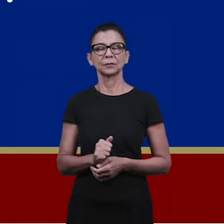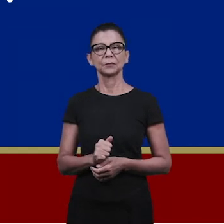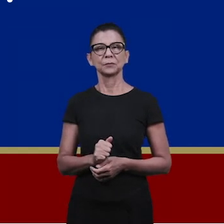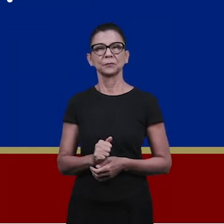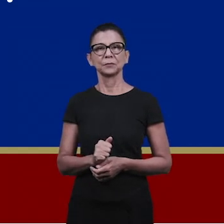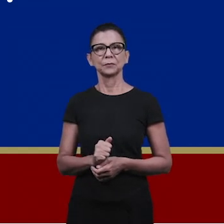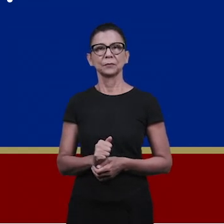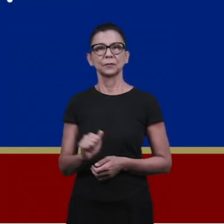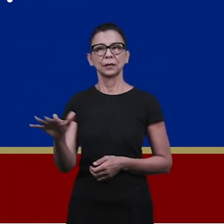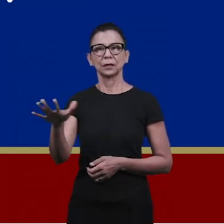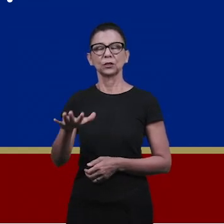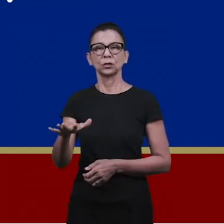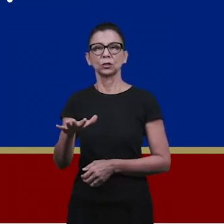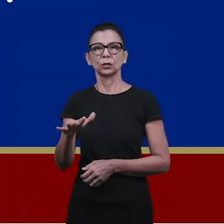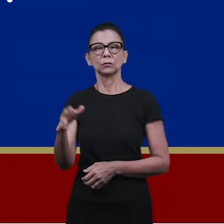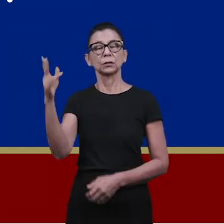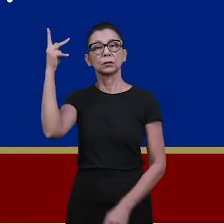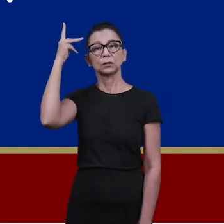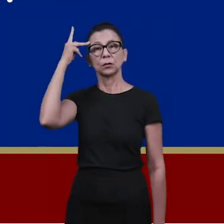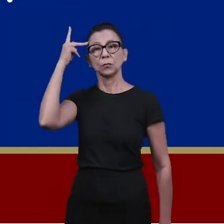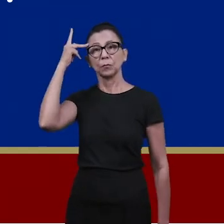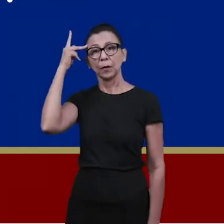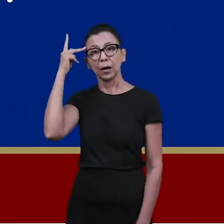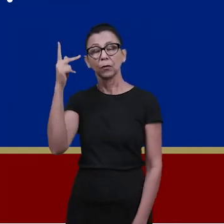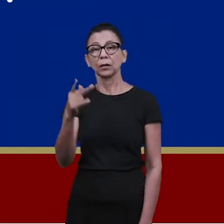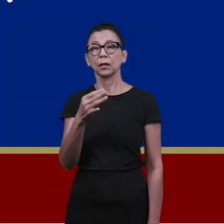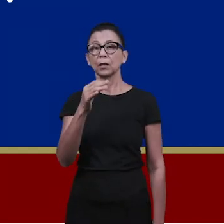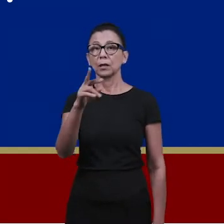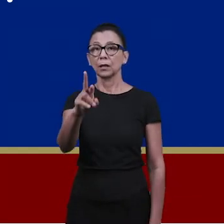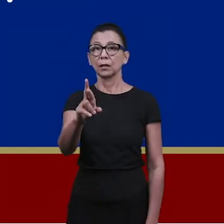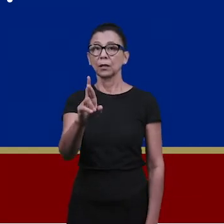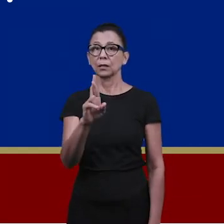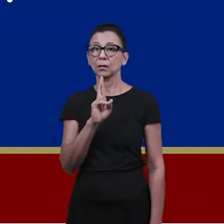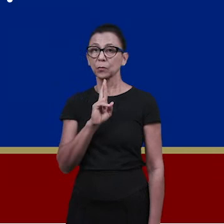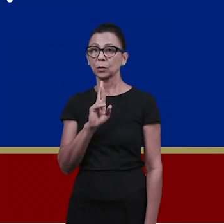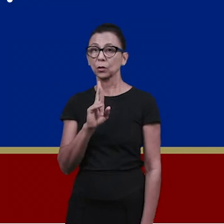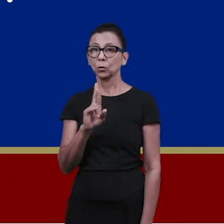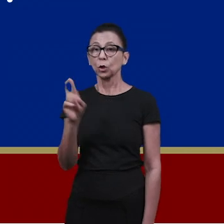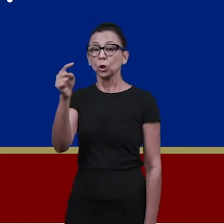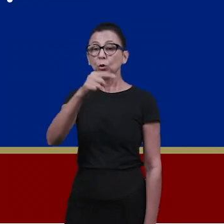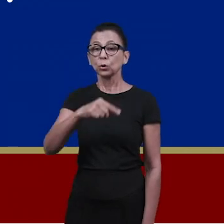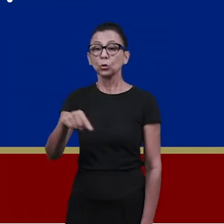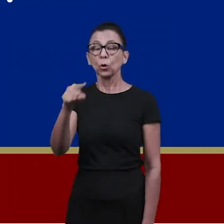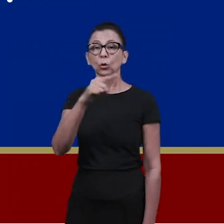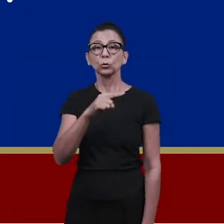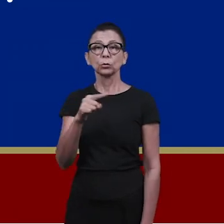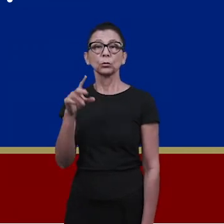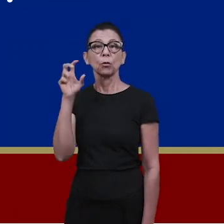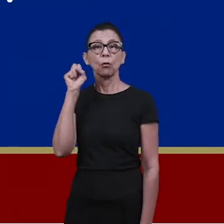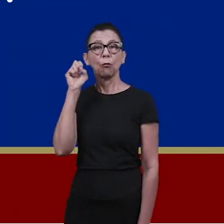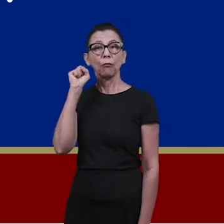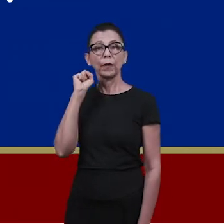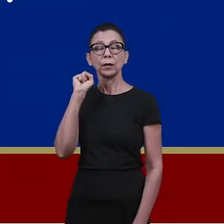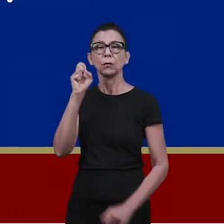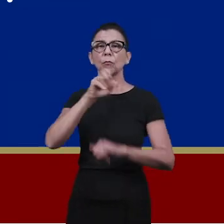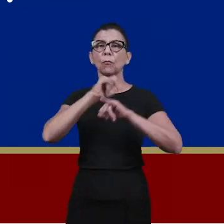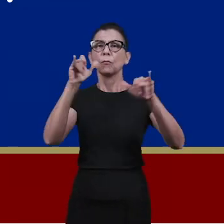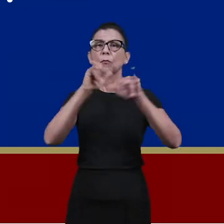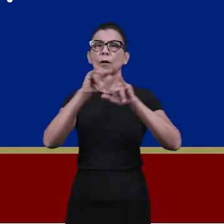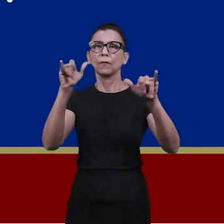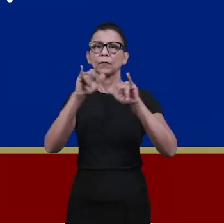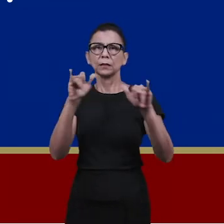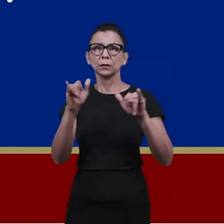toutes ont entendu l'annonce, mais seulement les 5 vierges prudentes avaient l'huile de réserve dans les